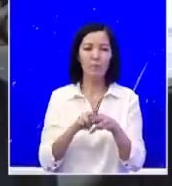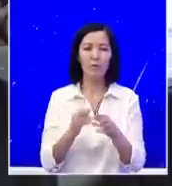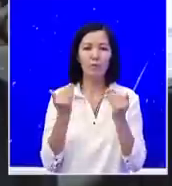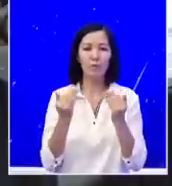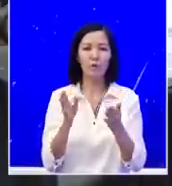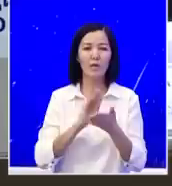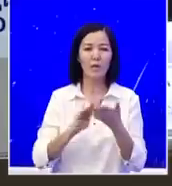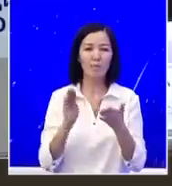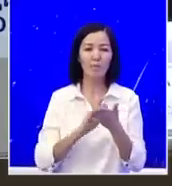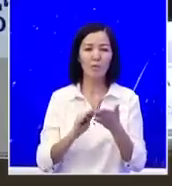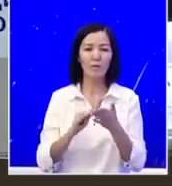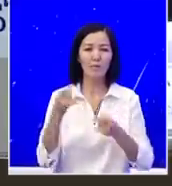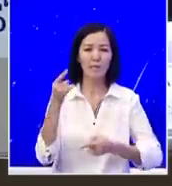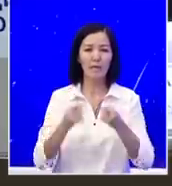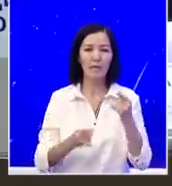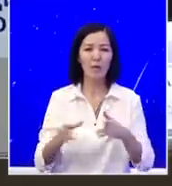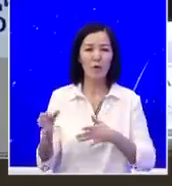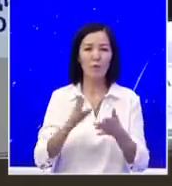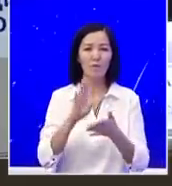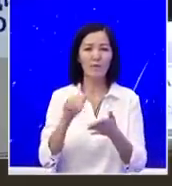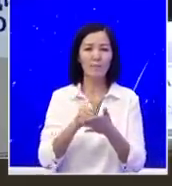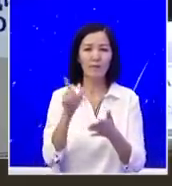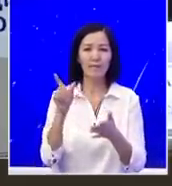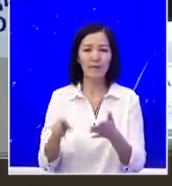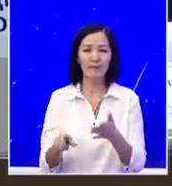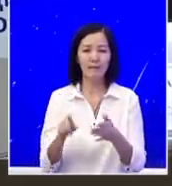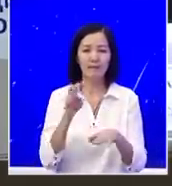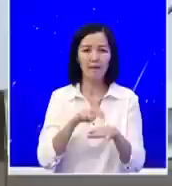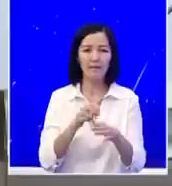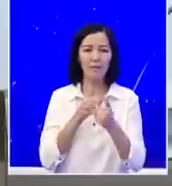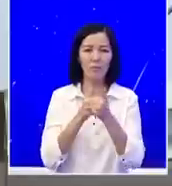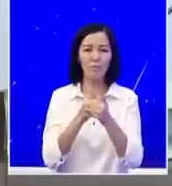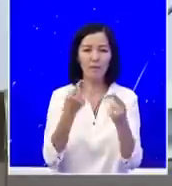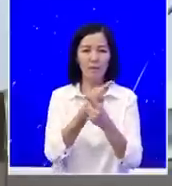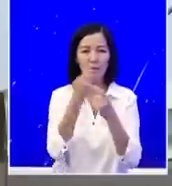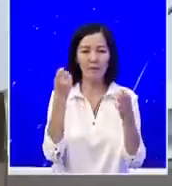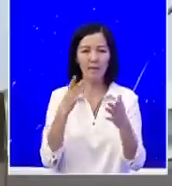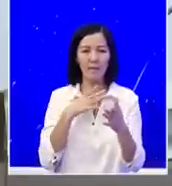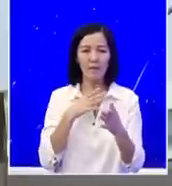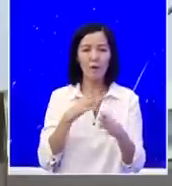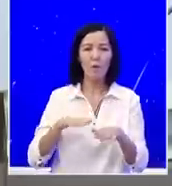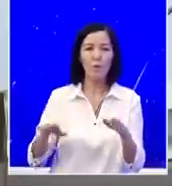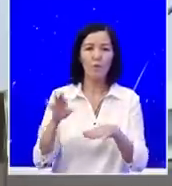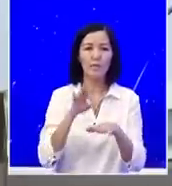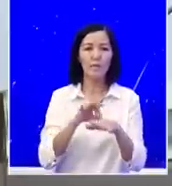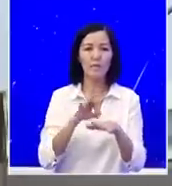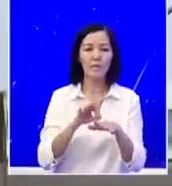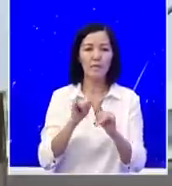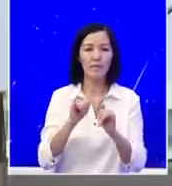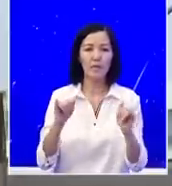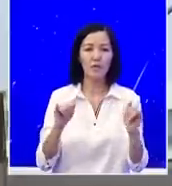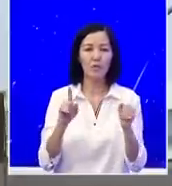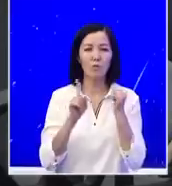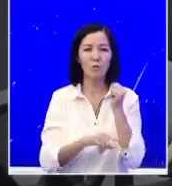өңірлік коммуникациялар қызметі алаңында облыстың бас мемлекеттік санитарлық дәрігерінің орынбасары хабарлады. Мәліметінше өңірде